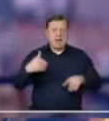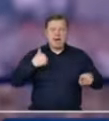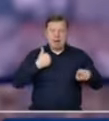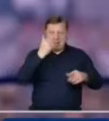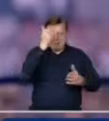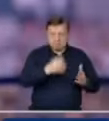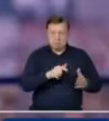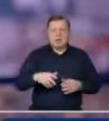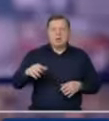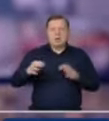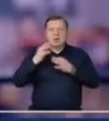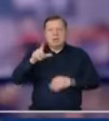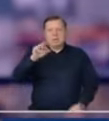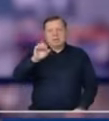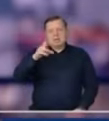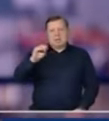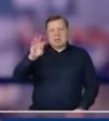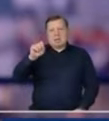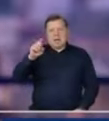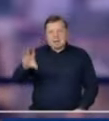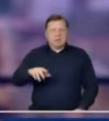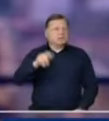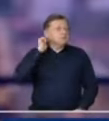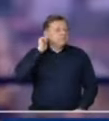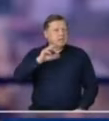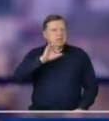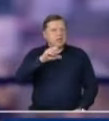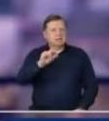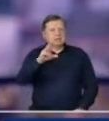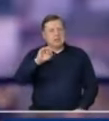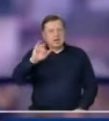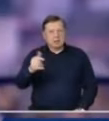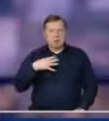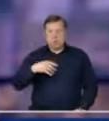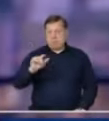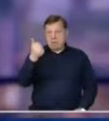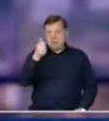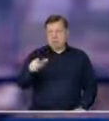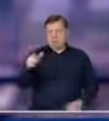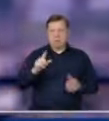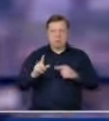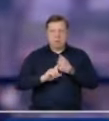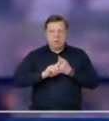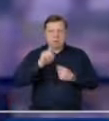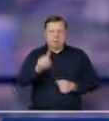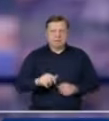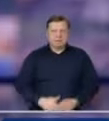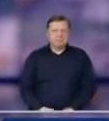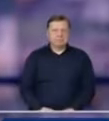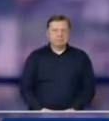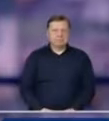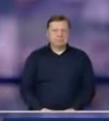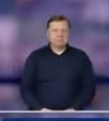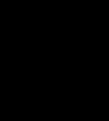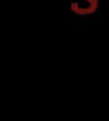przebojów wszedł utwór Price Tag brytyjskiej wokalistki Jessie J. Był to pierwszy numer 1 w karierze artystki. Więcej powie nam Marek Środzki.